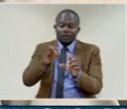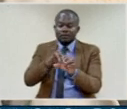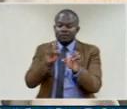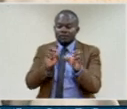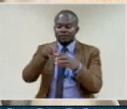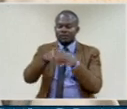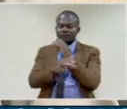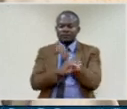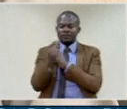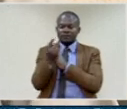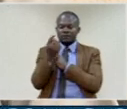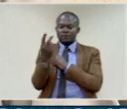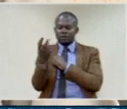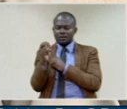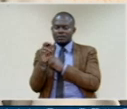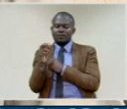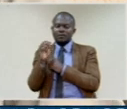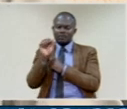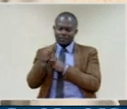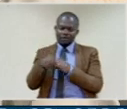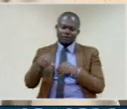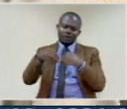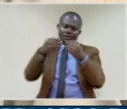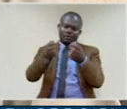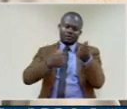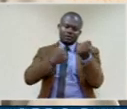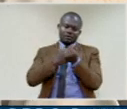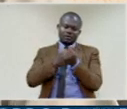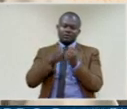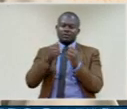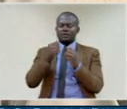igihugu kimwe bibiri bishobora gutanga inkunga yaziba icyo cyuho.